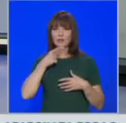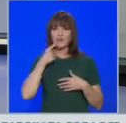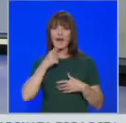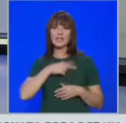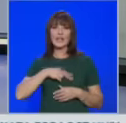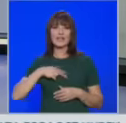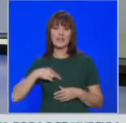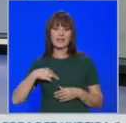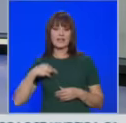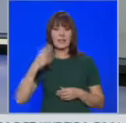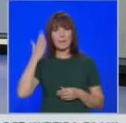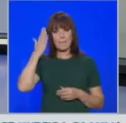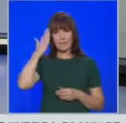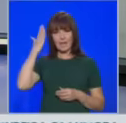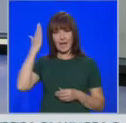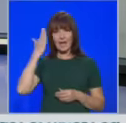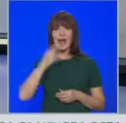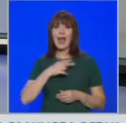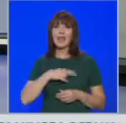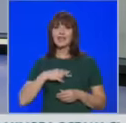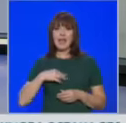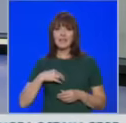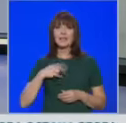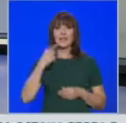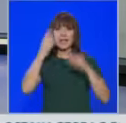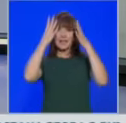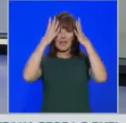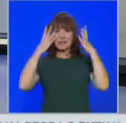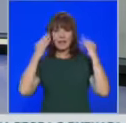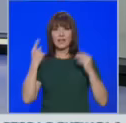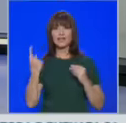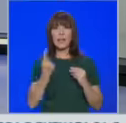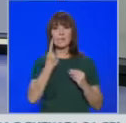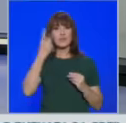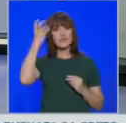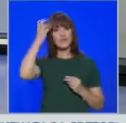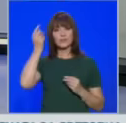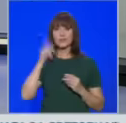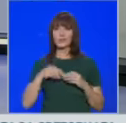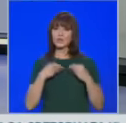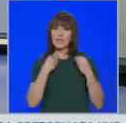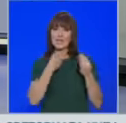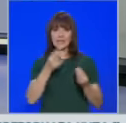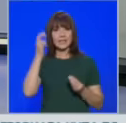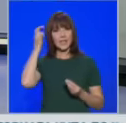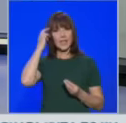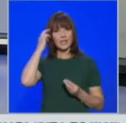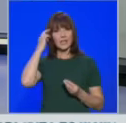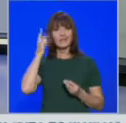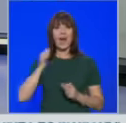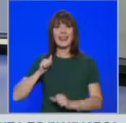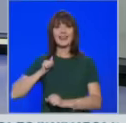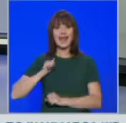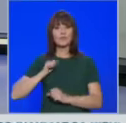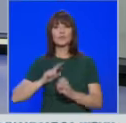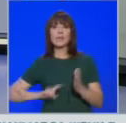министър на отбраната ден след като стана ясно, че Дания и Нидерландия ще бъдат първите държави, които ще предоставят на Киев натовски изтребители. В